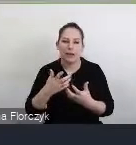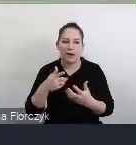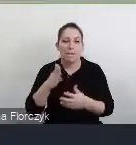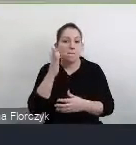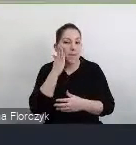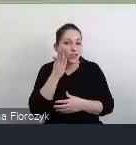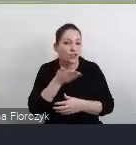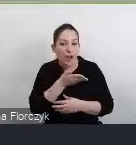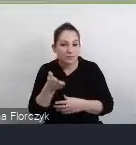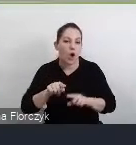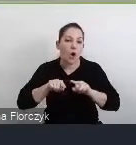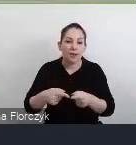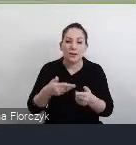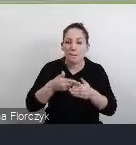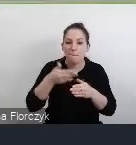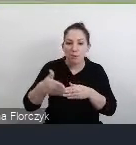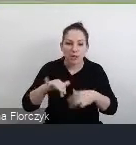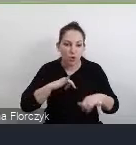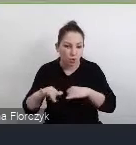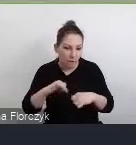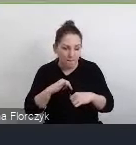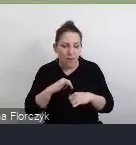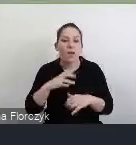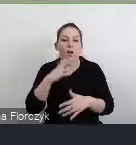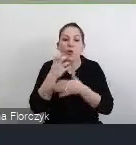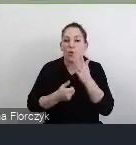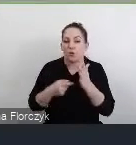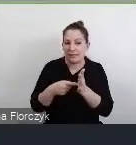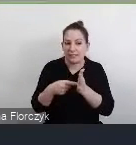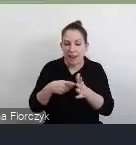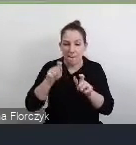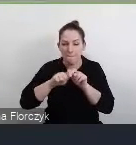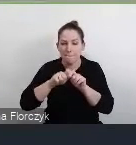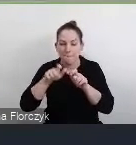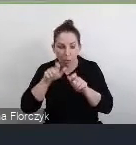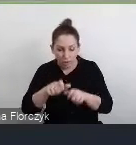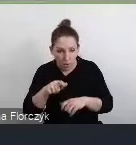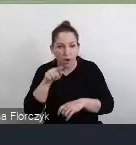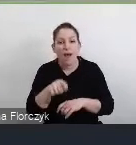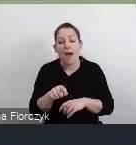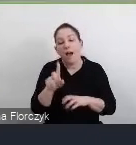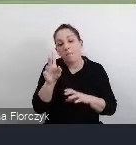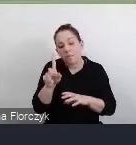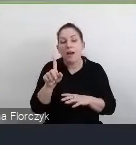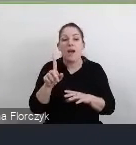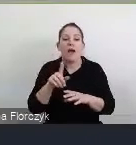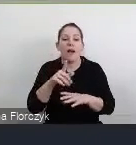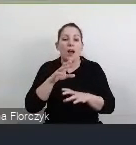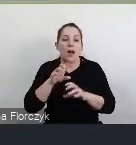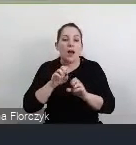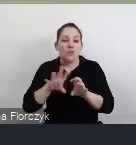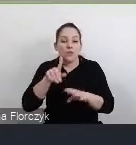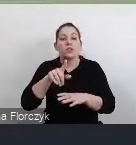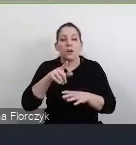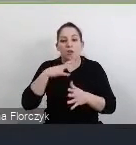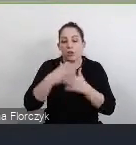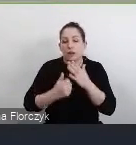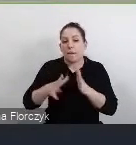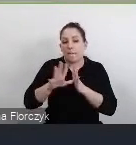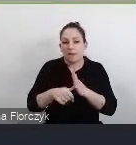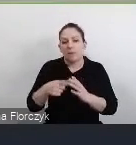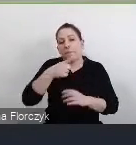mieszkańcy, organizacje pozarządowe chciały korzystać z monitora. Przede wszystkim oczywiście korzystają miasta. My też